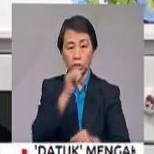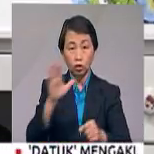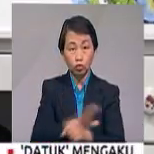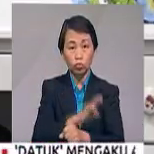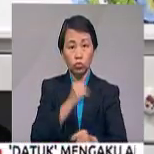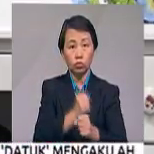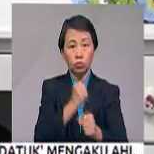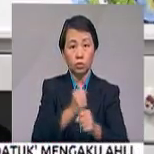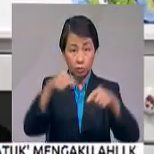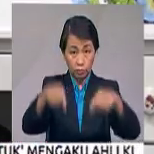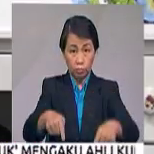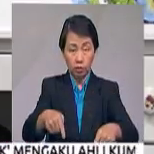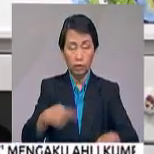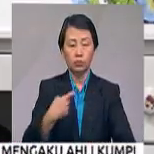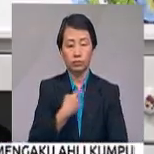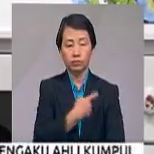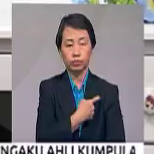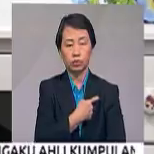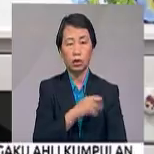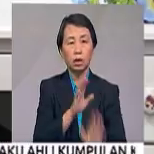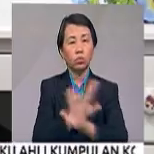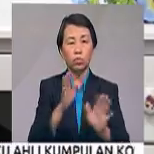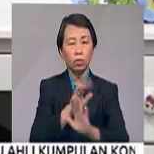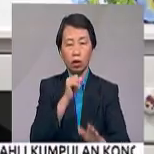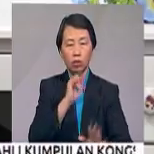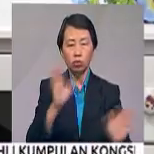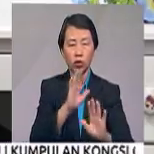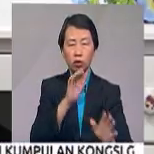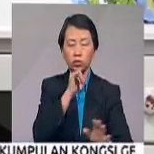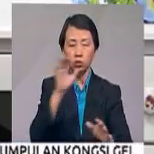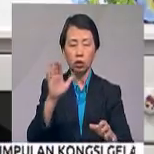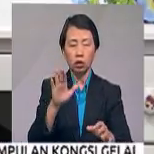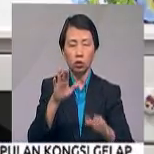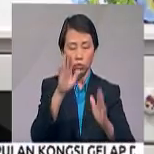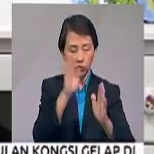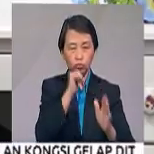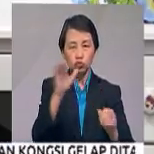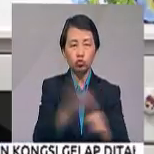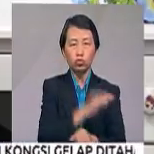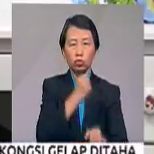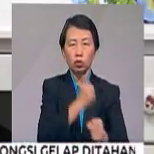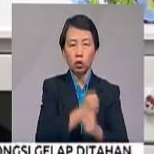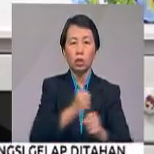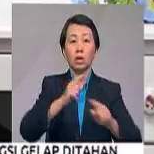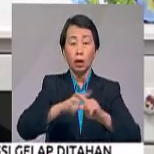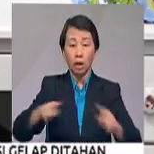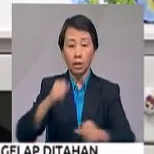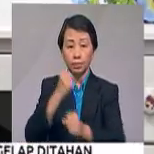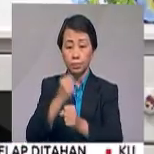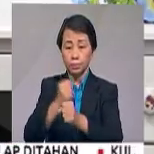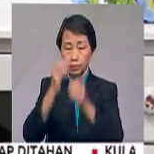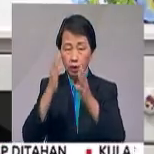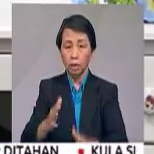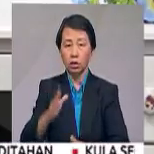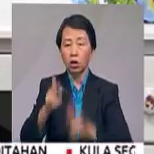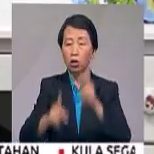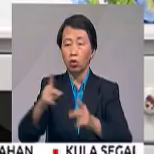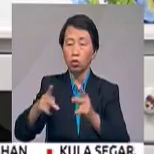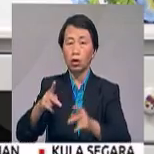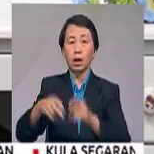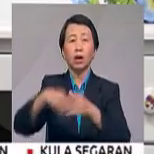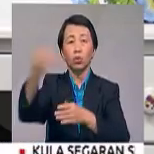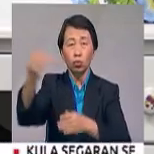pekerjaan di sini. Kita bukan kekurangan pekerjaan, tapi pekerjaan-pekerjaan ini semua diambil